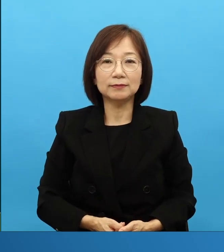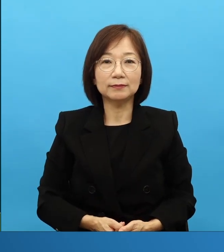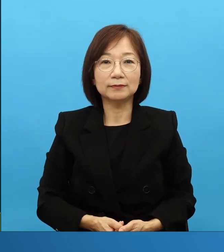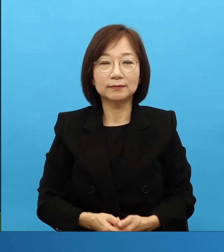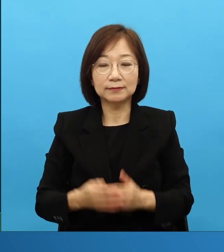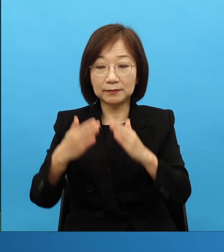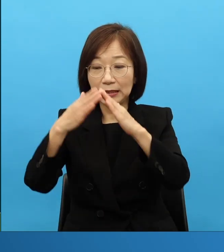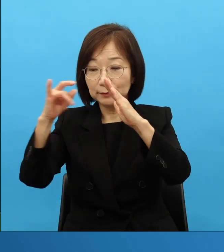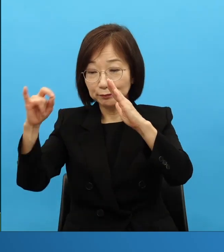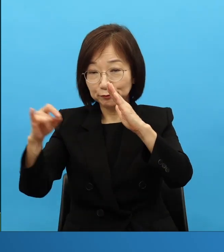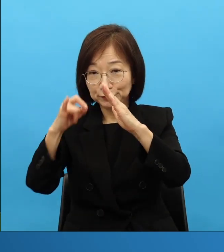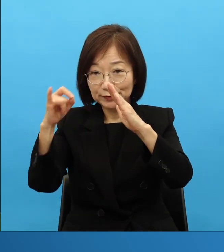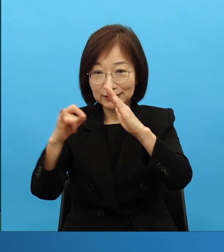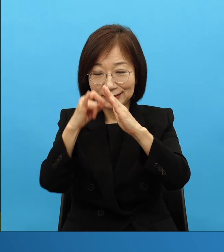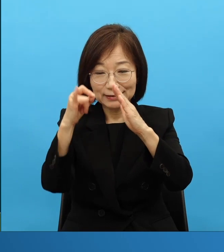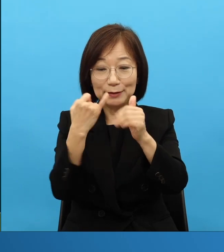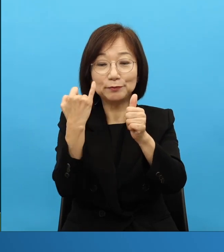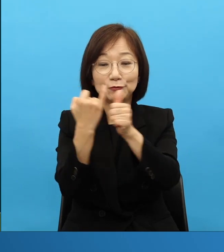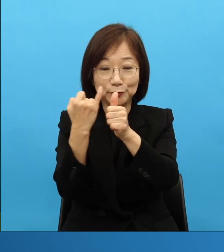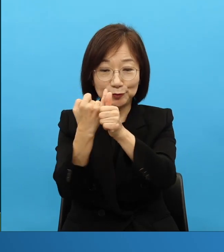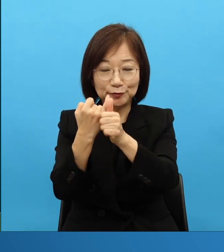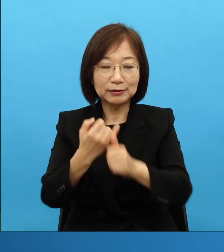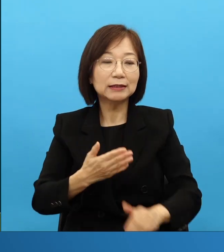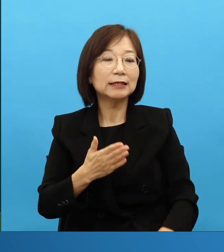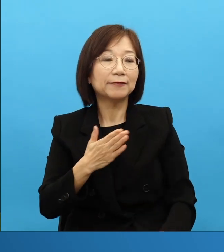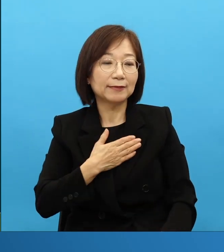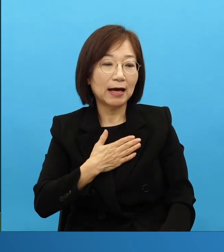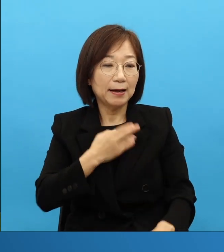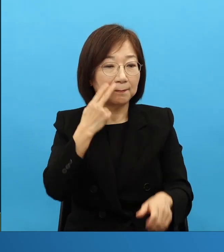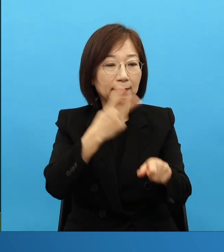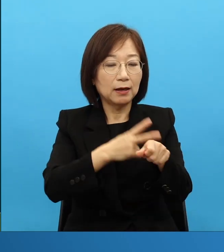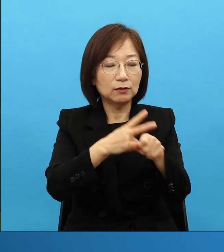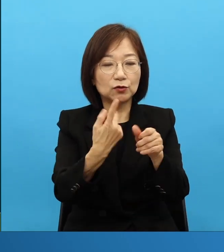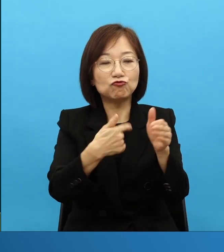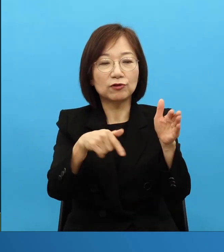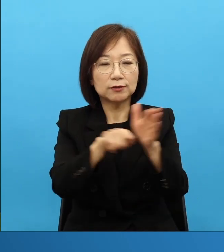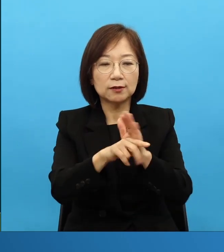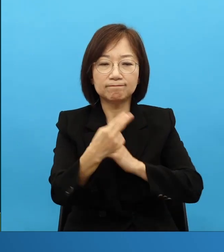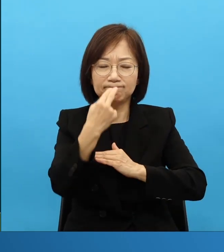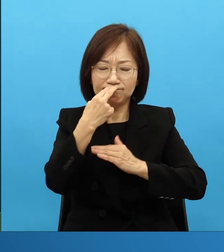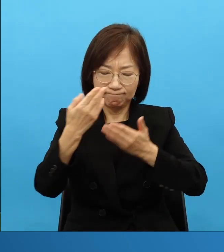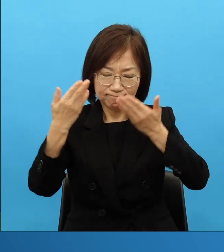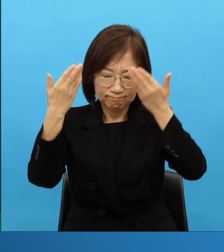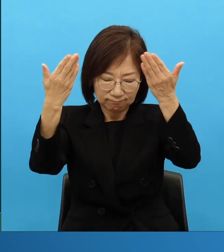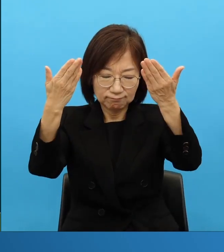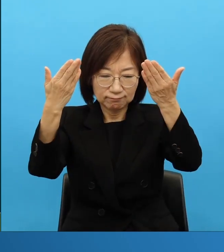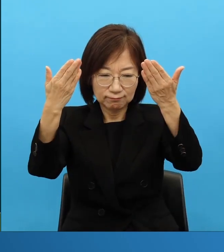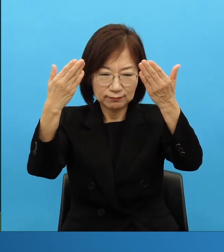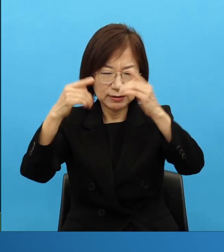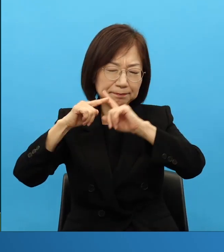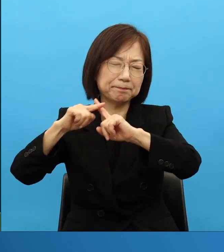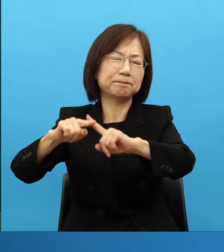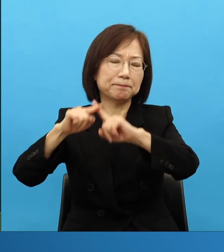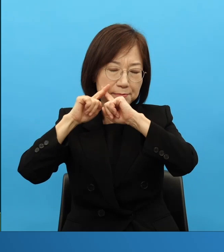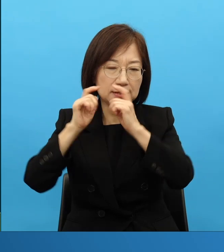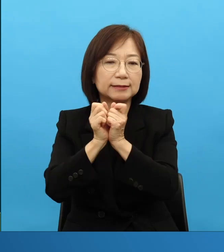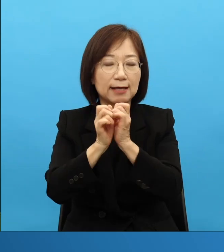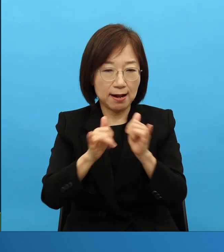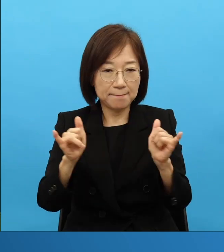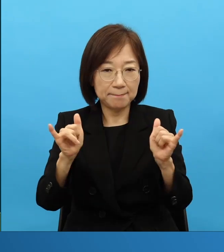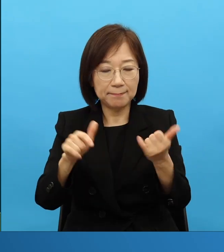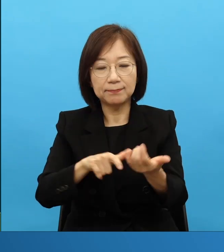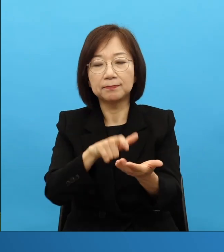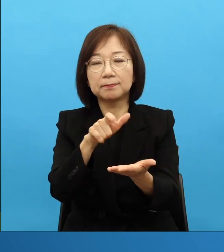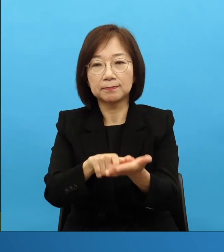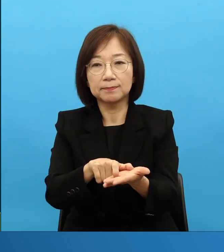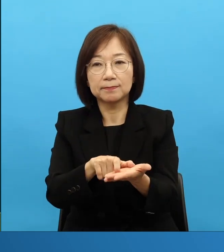브리스가 부부는 나를 위해서 생명건자였다고 하죠. 목을 내놨다고 그랬어요. Romans 16 verse 3 and 4, it says of the